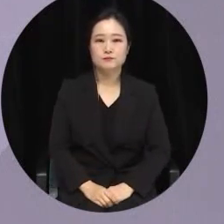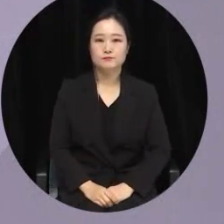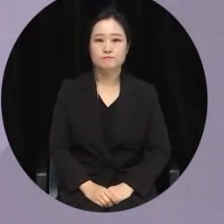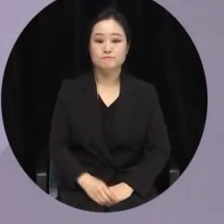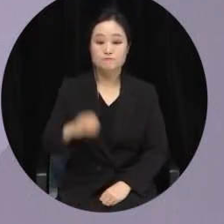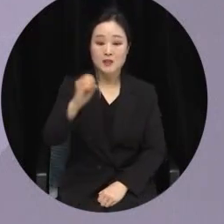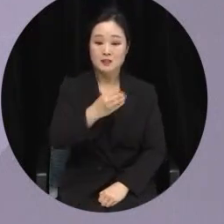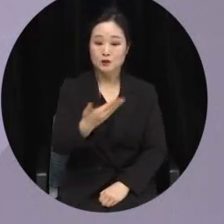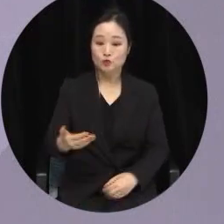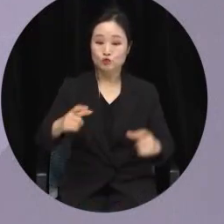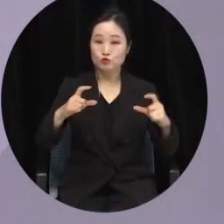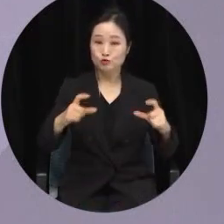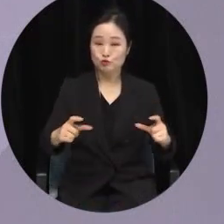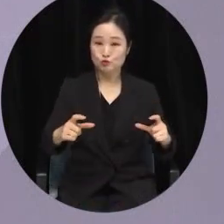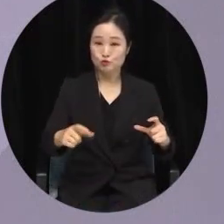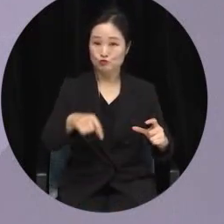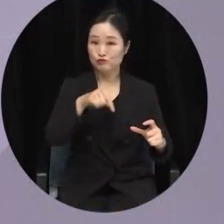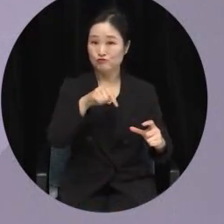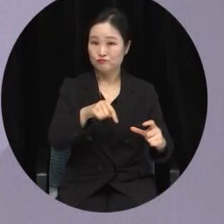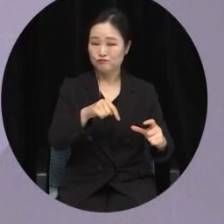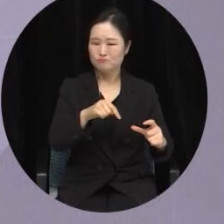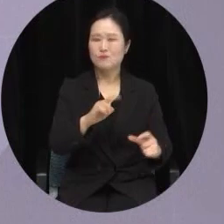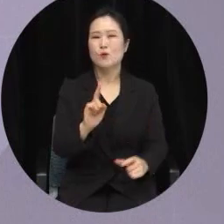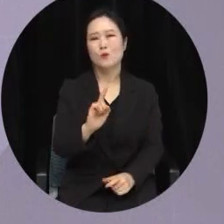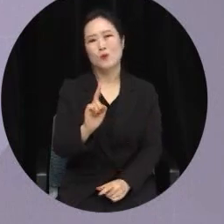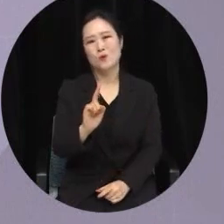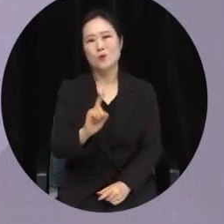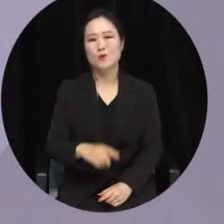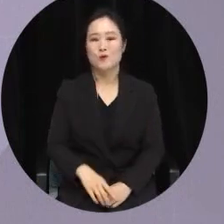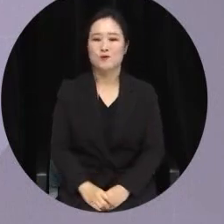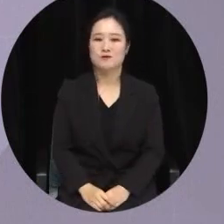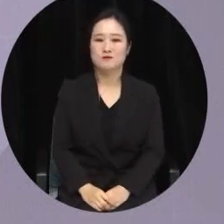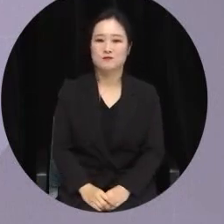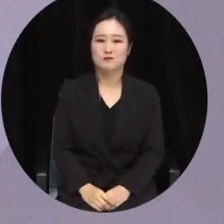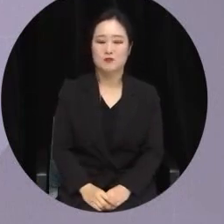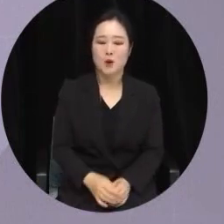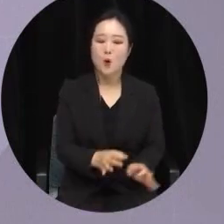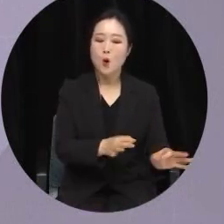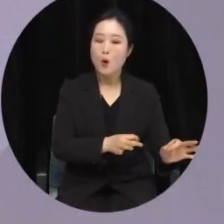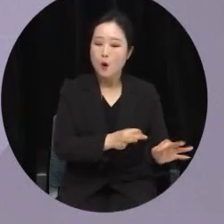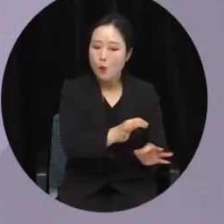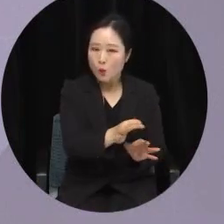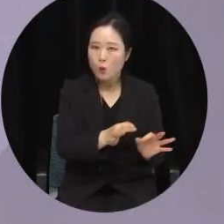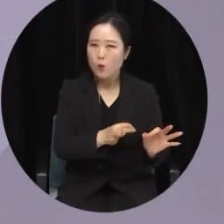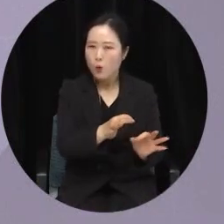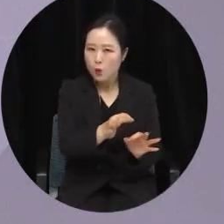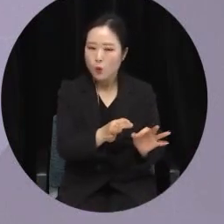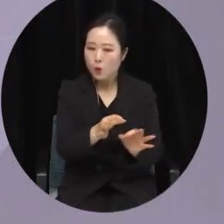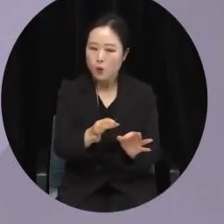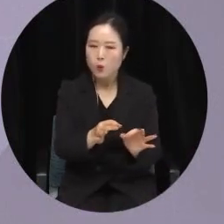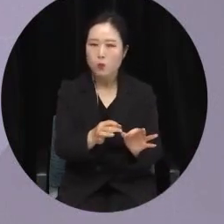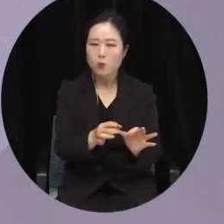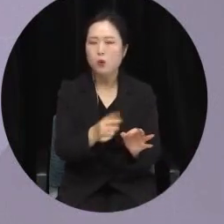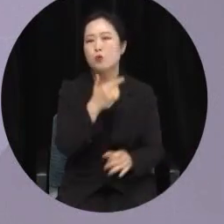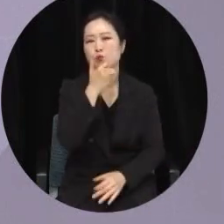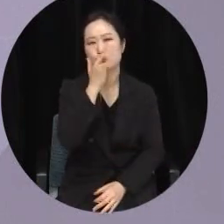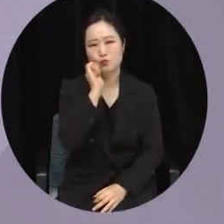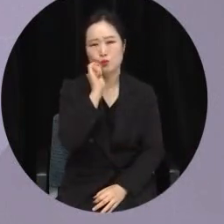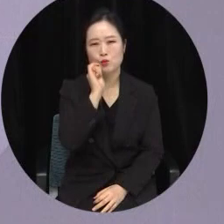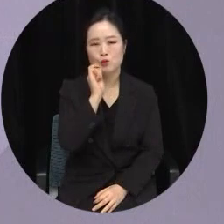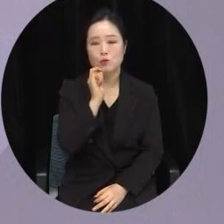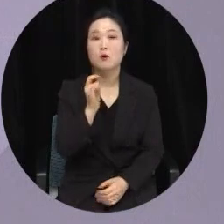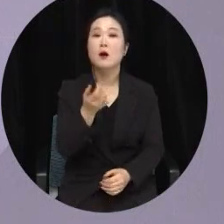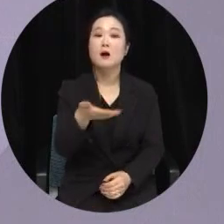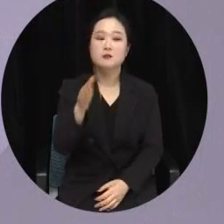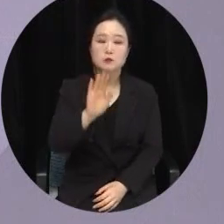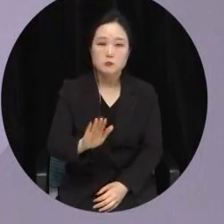지역은 사실 배드타운입니다. 제대로 된 그 상업지역 이 부족합니다. 그렇지만 공항 주변에